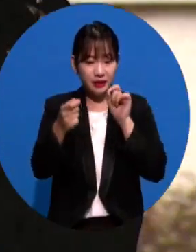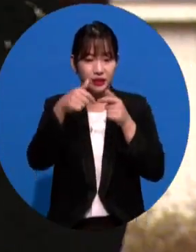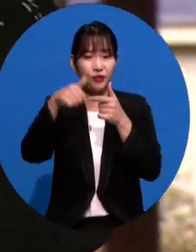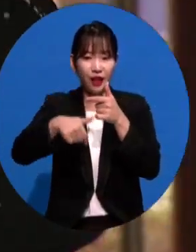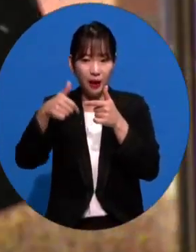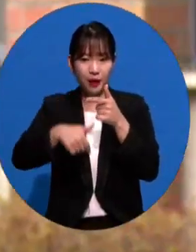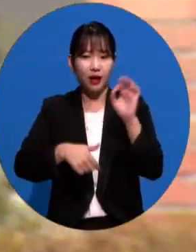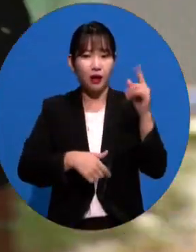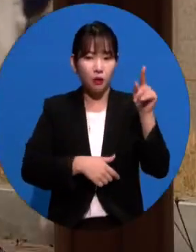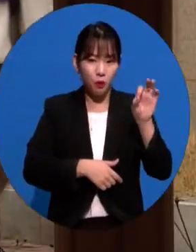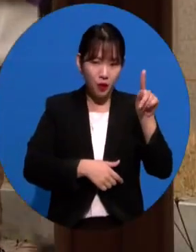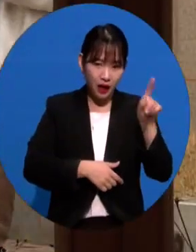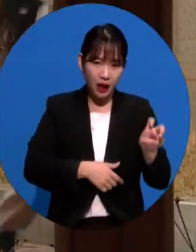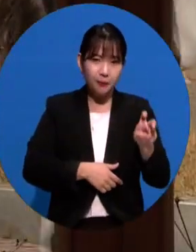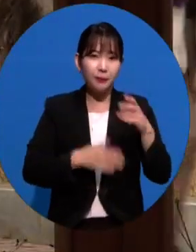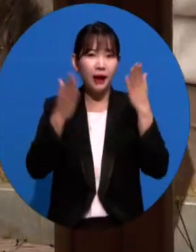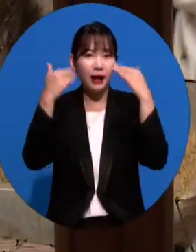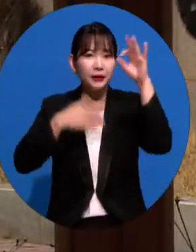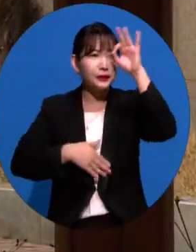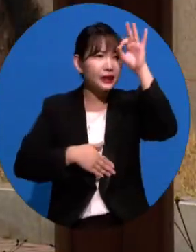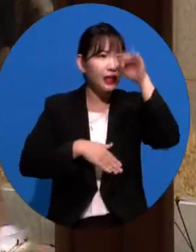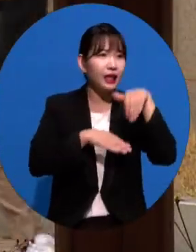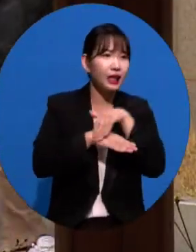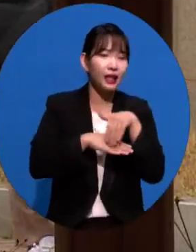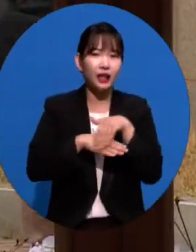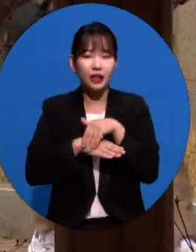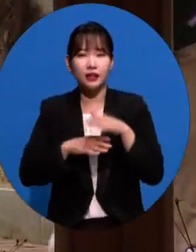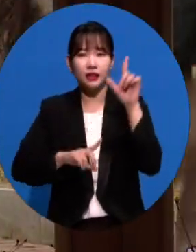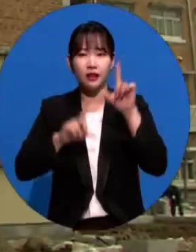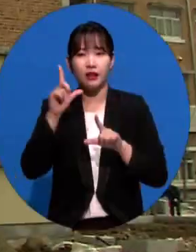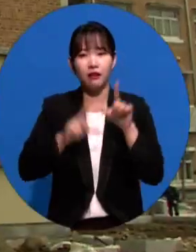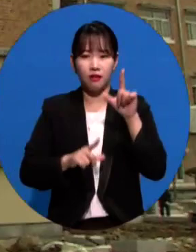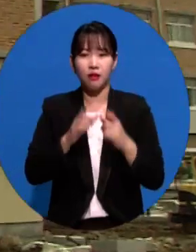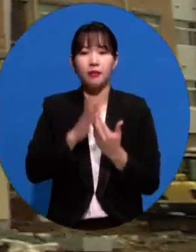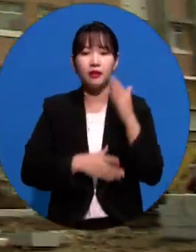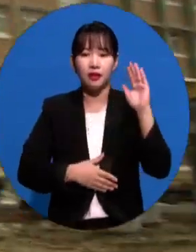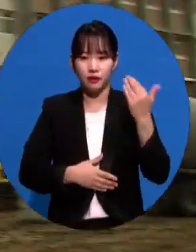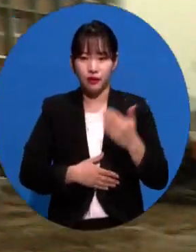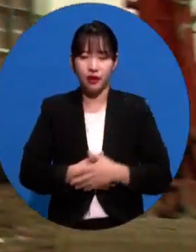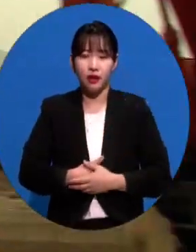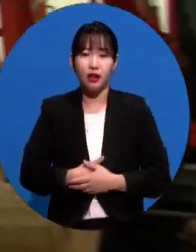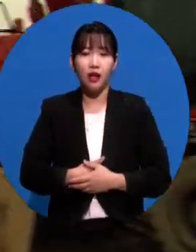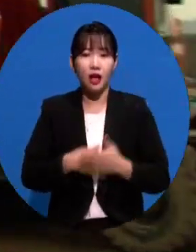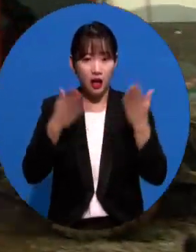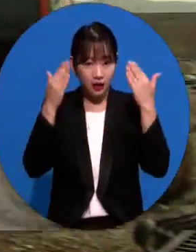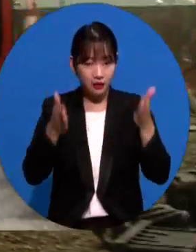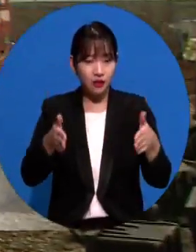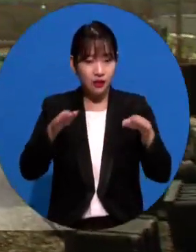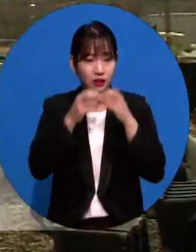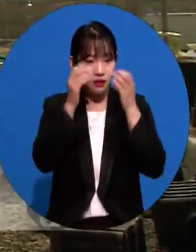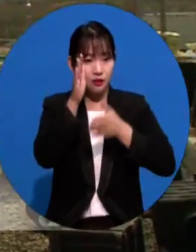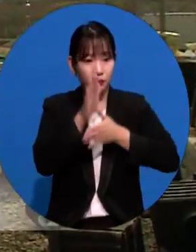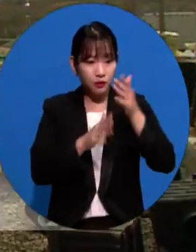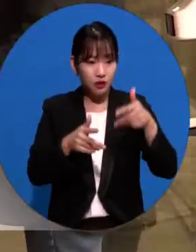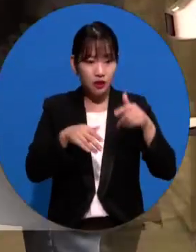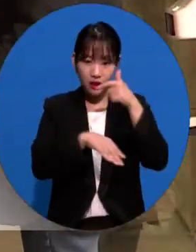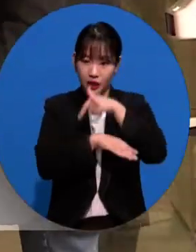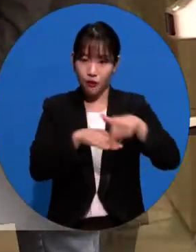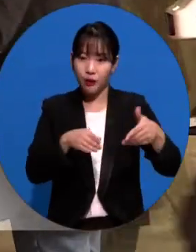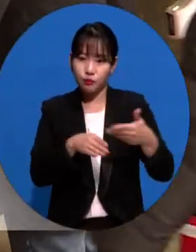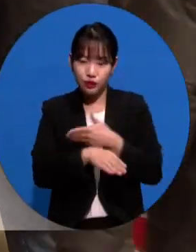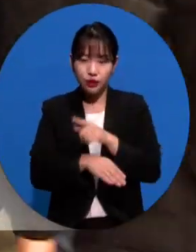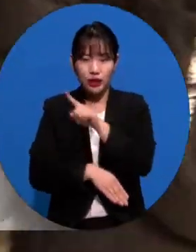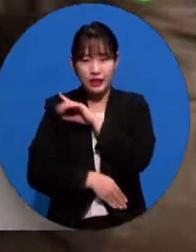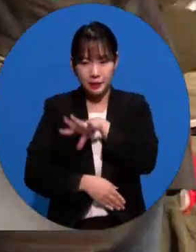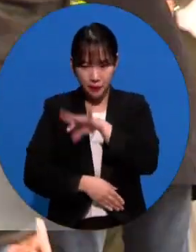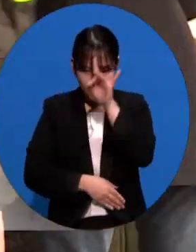또 오감으로 학교를 찾아 떠도는 상황이 예고되고 있습니다. 학교 신설은 신도시 계획 단계부터 최우선